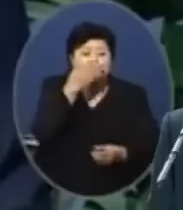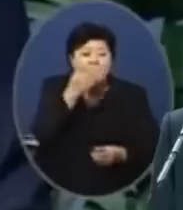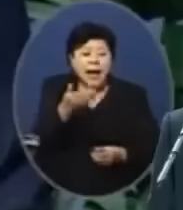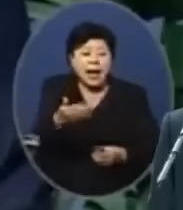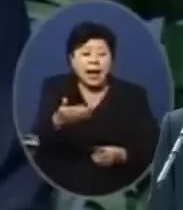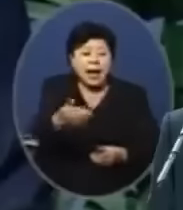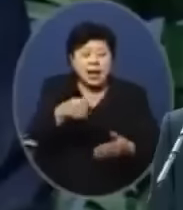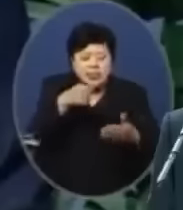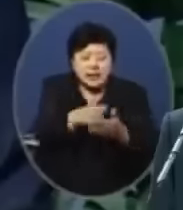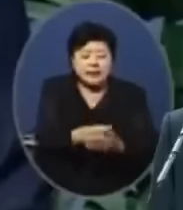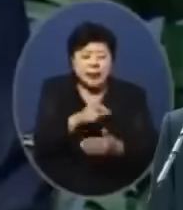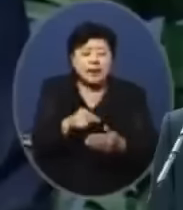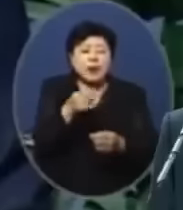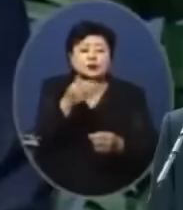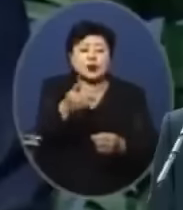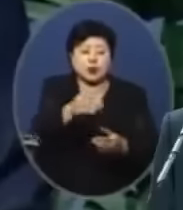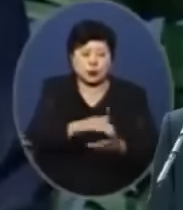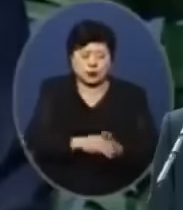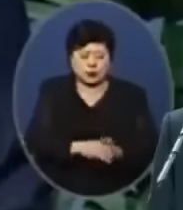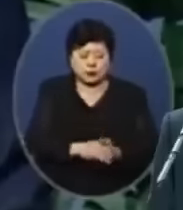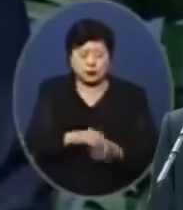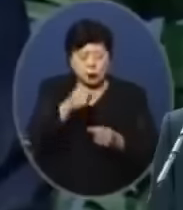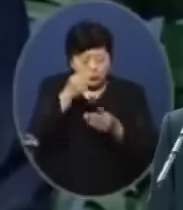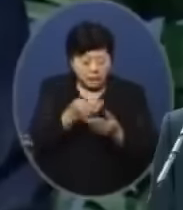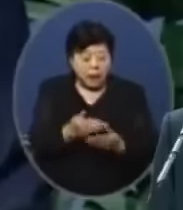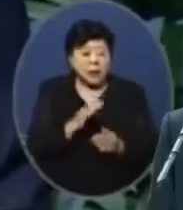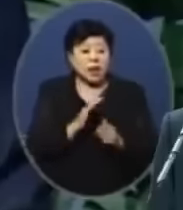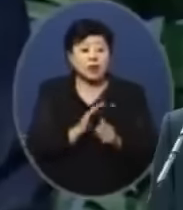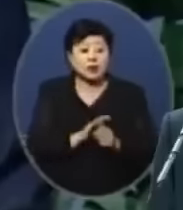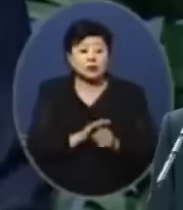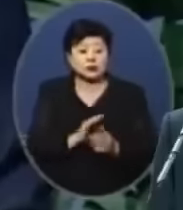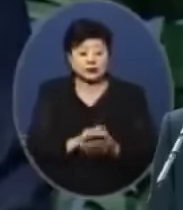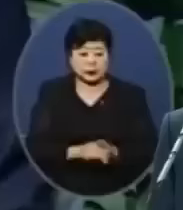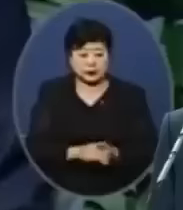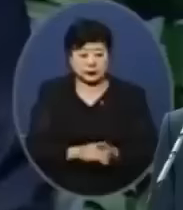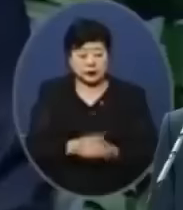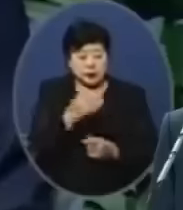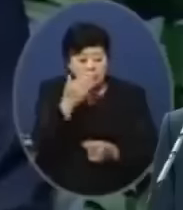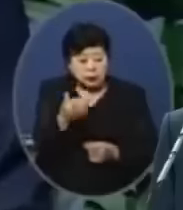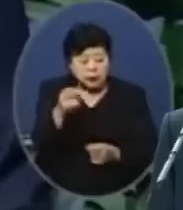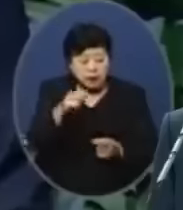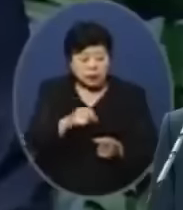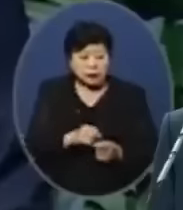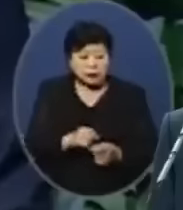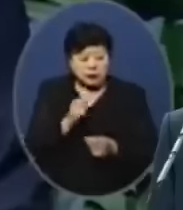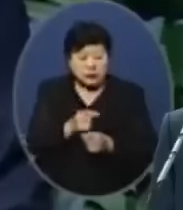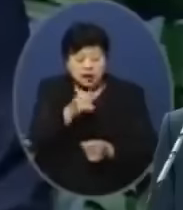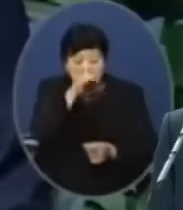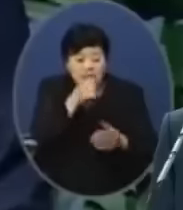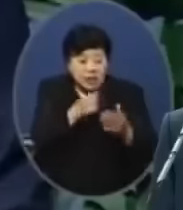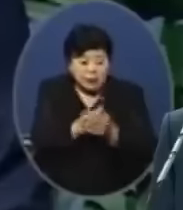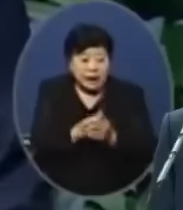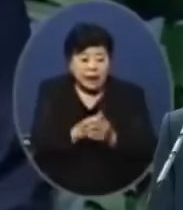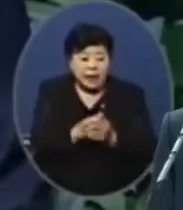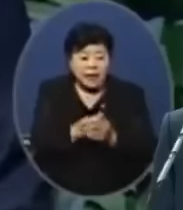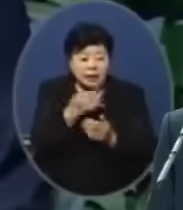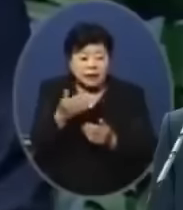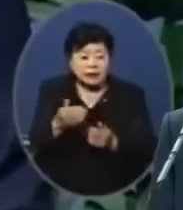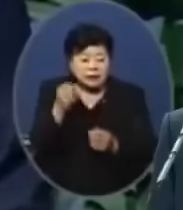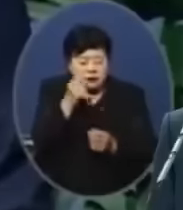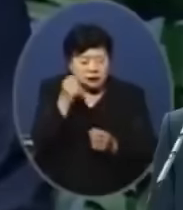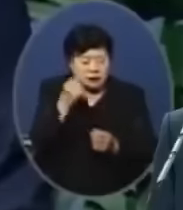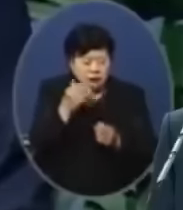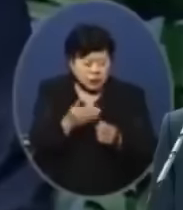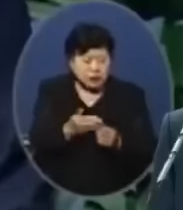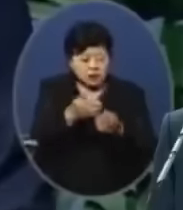있도록 담대한 마음을 주어서 구원받게 만들어 주시는 것입니다. 여러분이 영성을 가지고 있으므로 여러분께서는